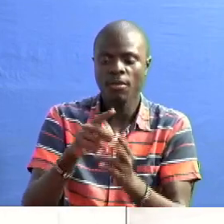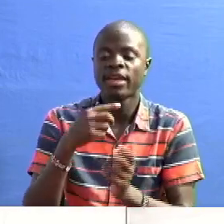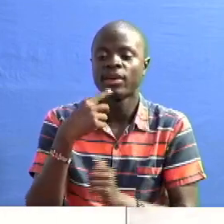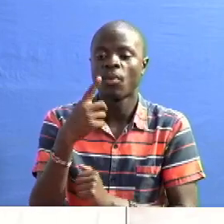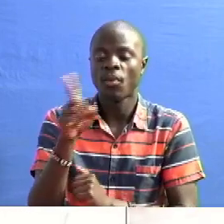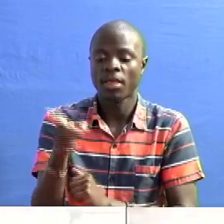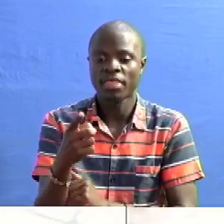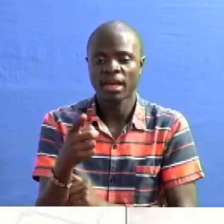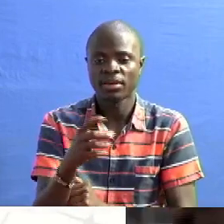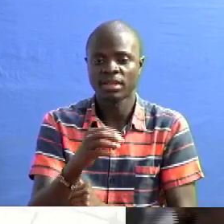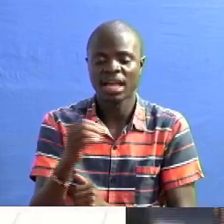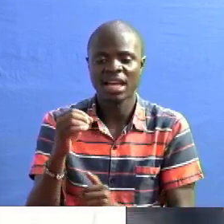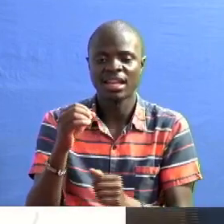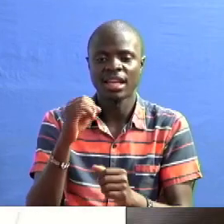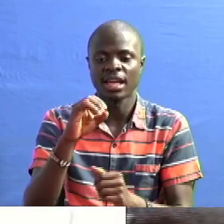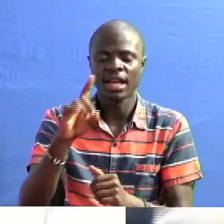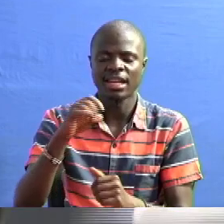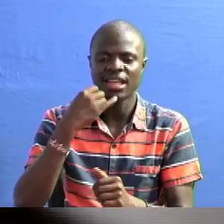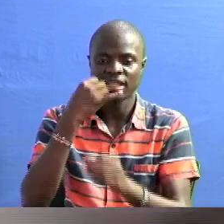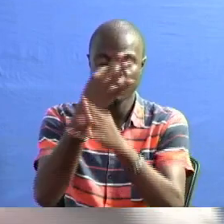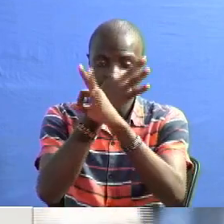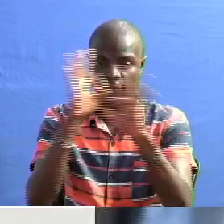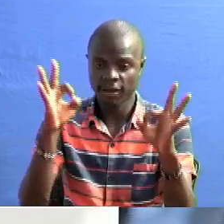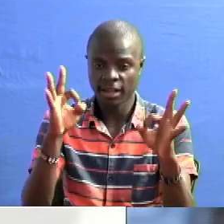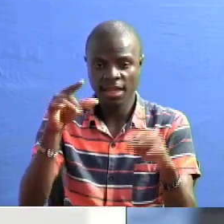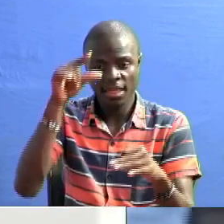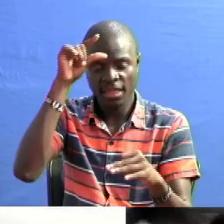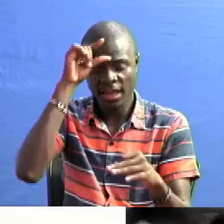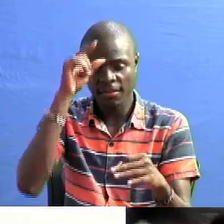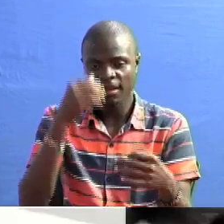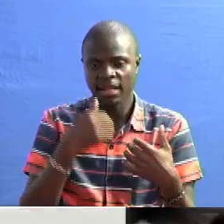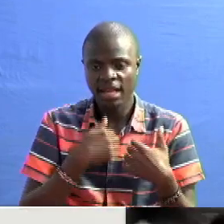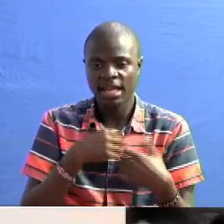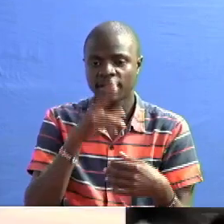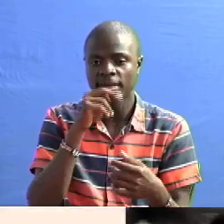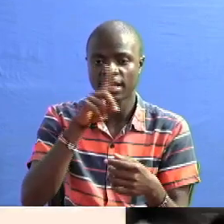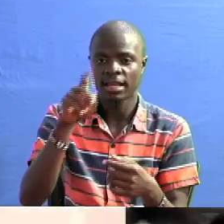kitambulisho ni kitu ya free. In addition, the government has been urged to heed to the players of